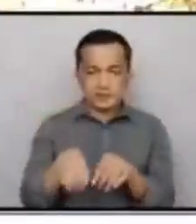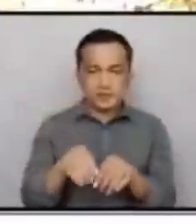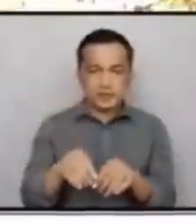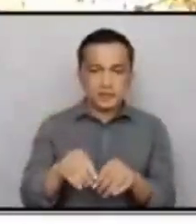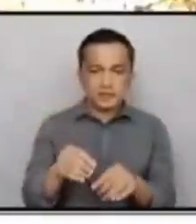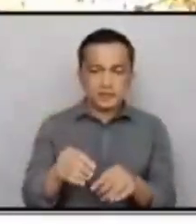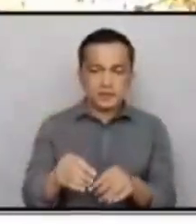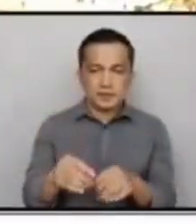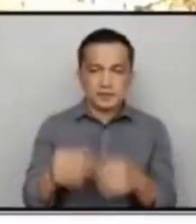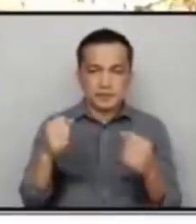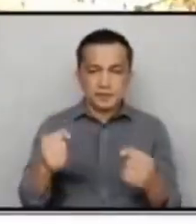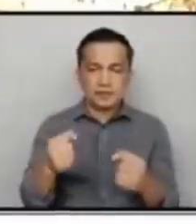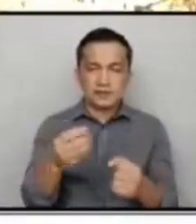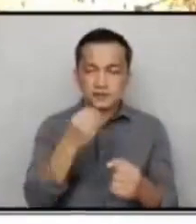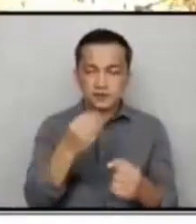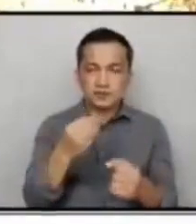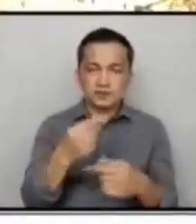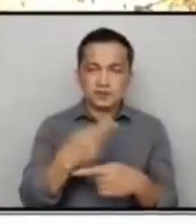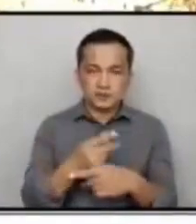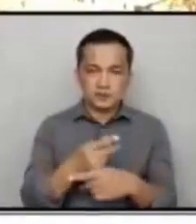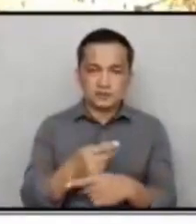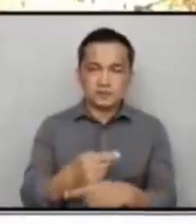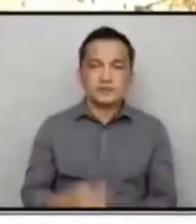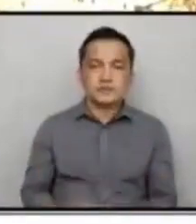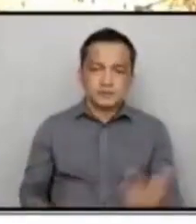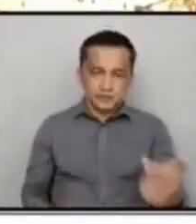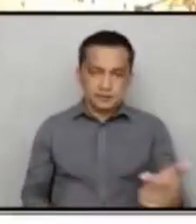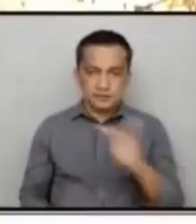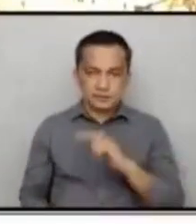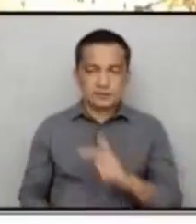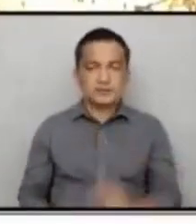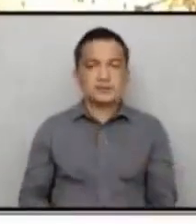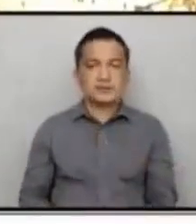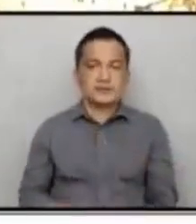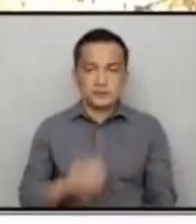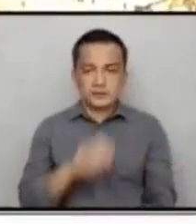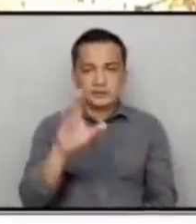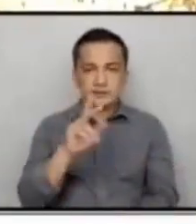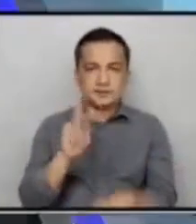Alan Francisco para sa Morning Show ng Bayan, Rise and Shine, Pilipinas.